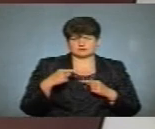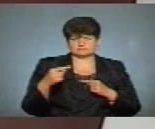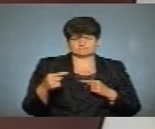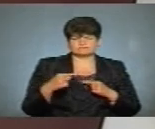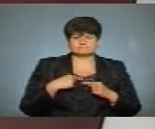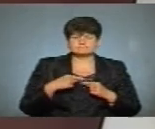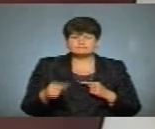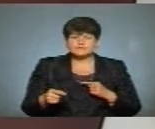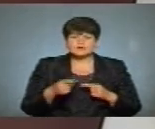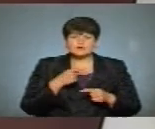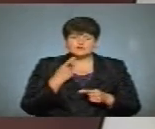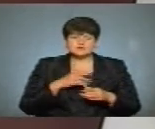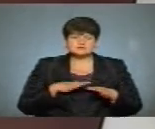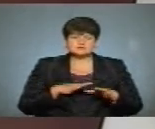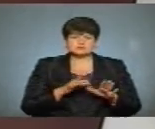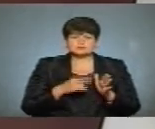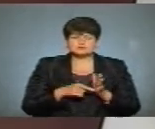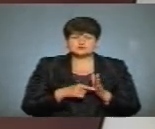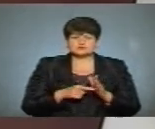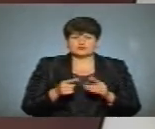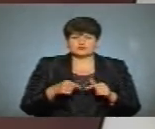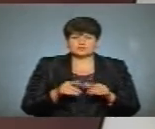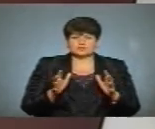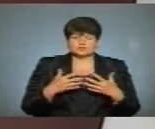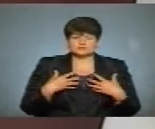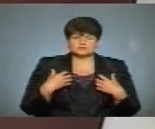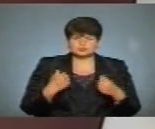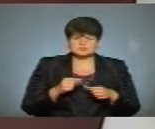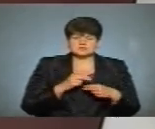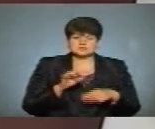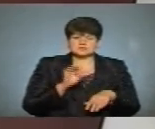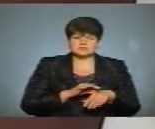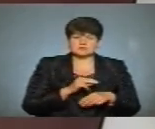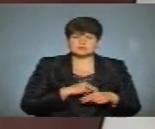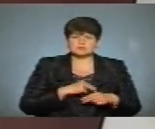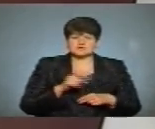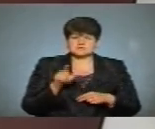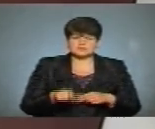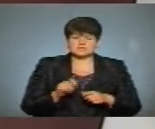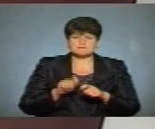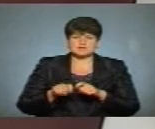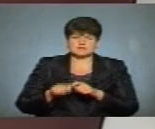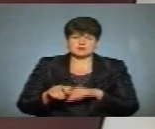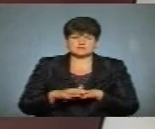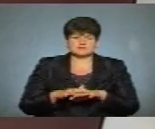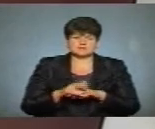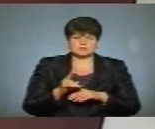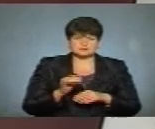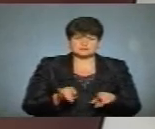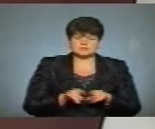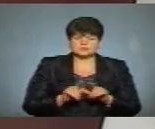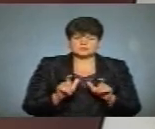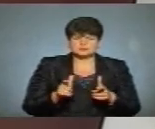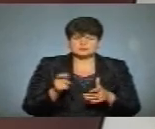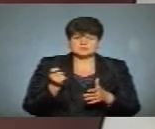словами заступниці міського відділу охорони здоров'я Ольги Ярмоленко, захворів працівник, який перевіряв ринки. Також сьогодні на карантин